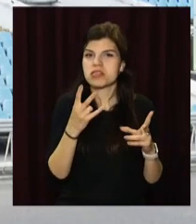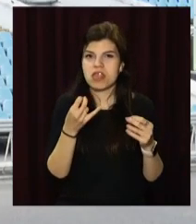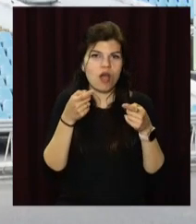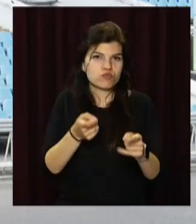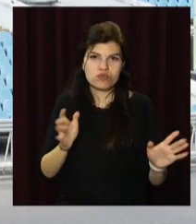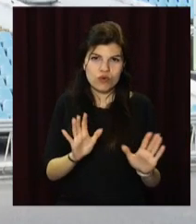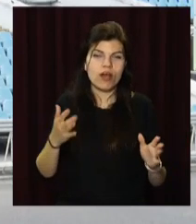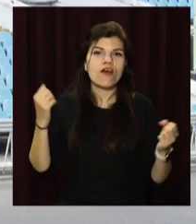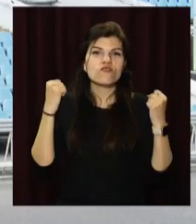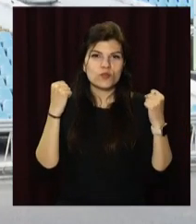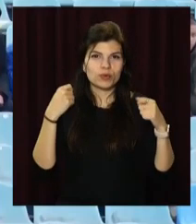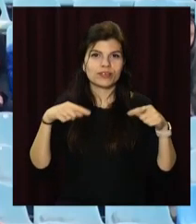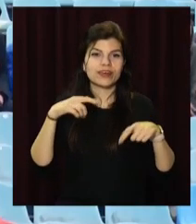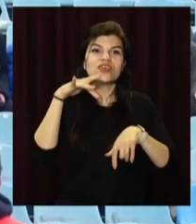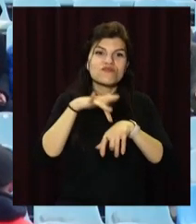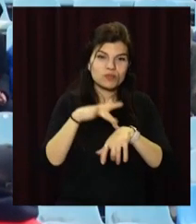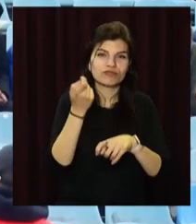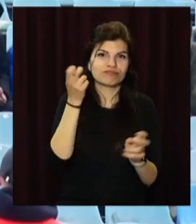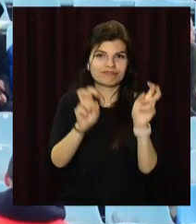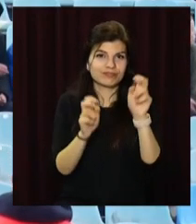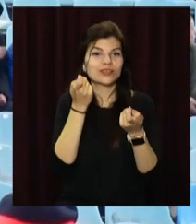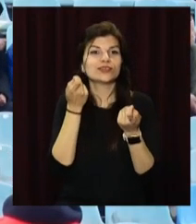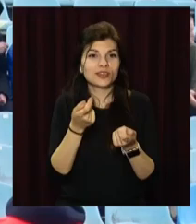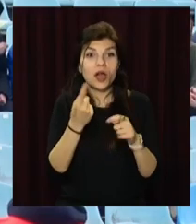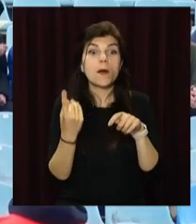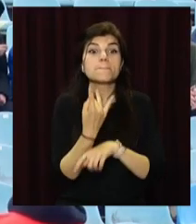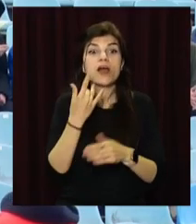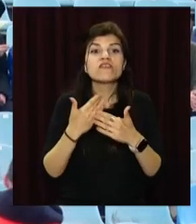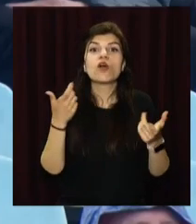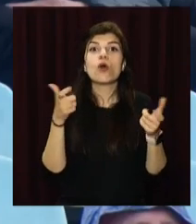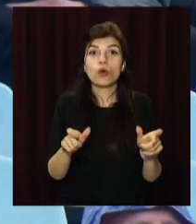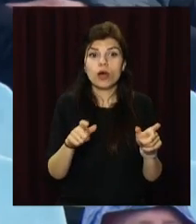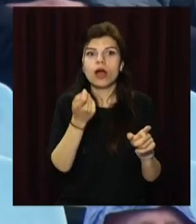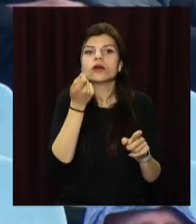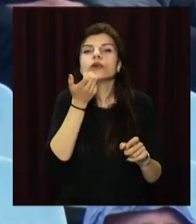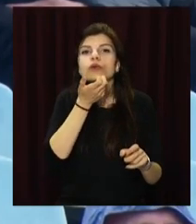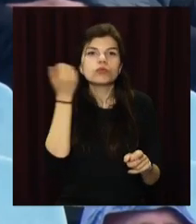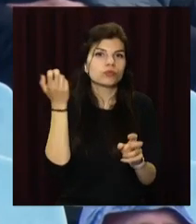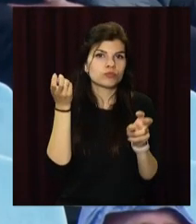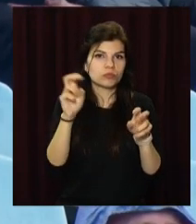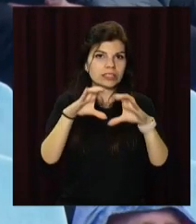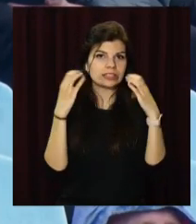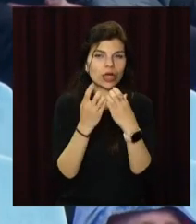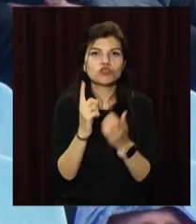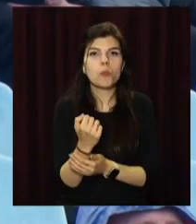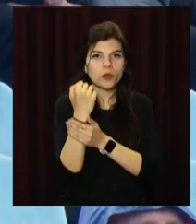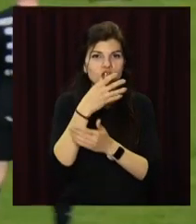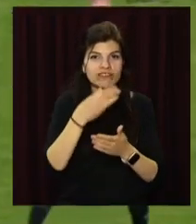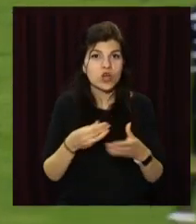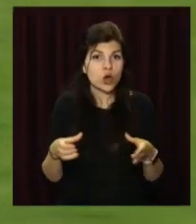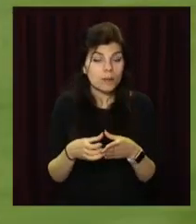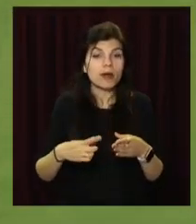налякала дніпровських футбольних болівальників. Тим більше цьогоріч вони вперше від початку пандемії змогли прийти на стадіон, щоб підтримати свою